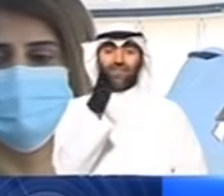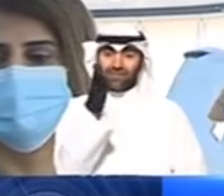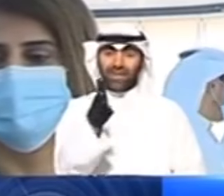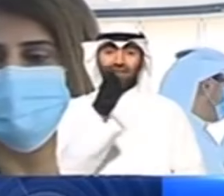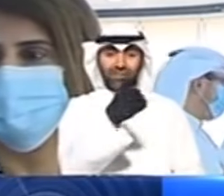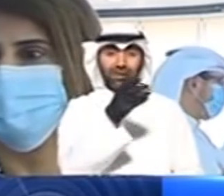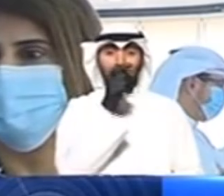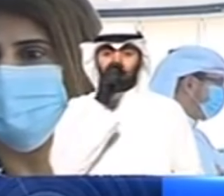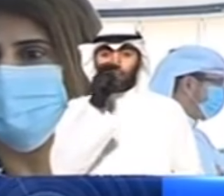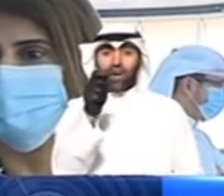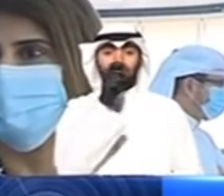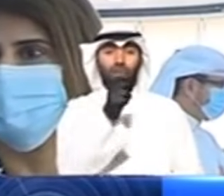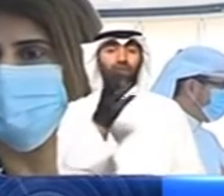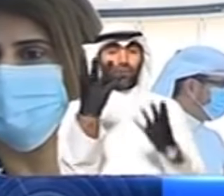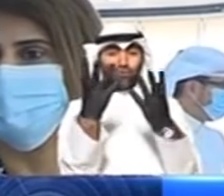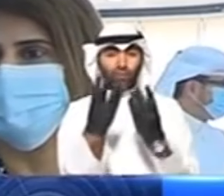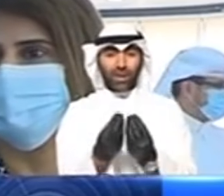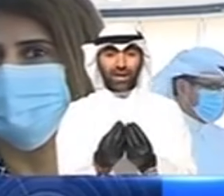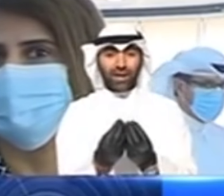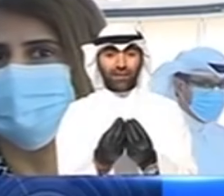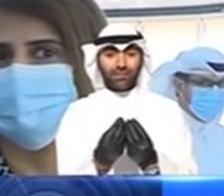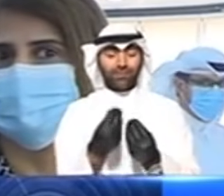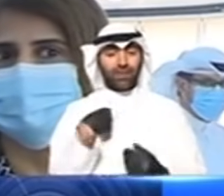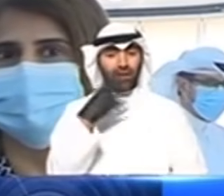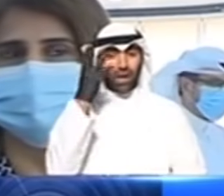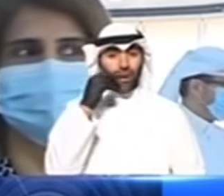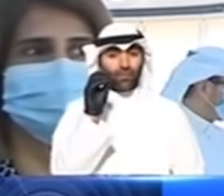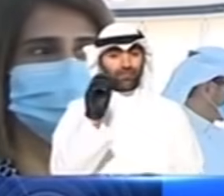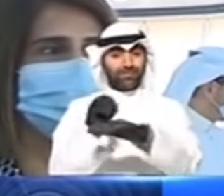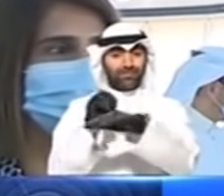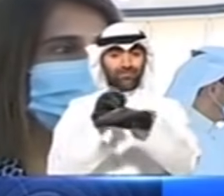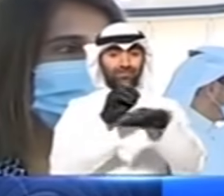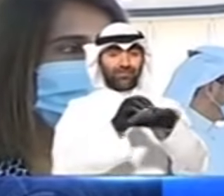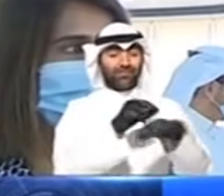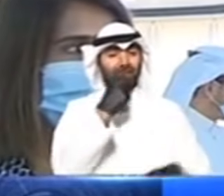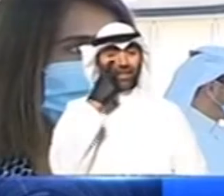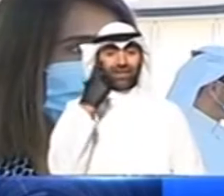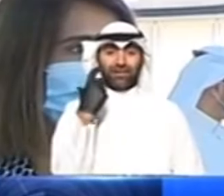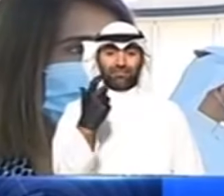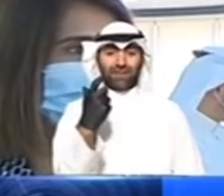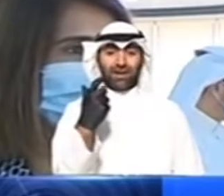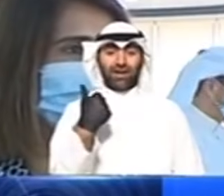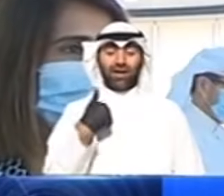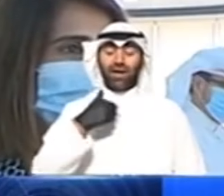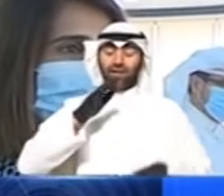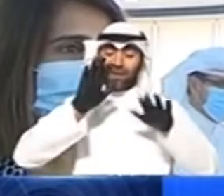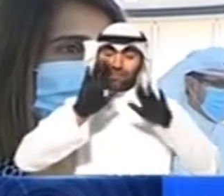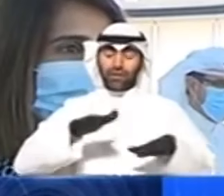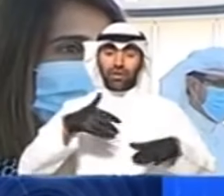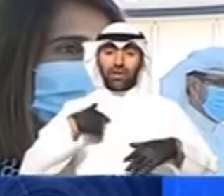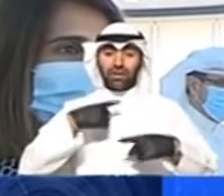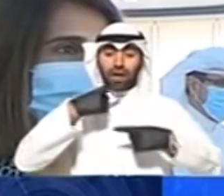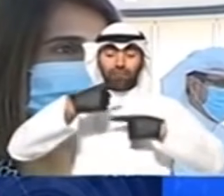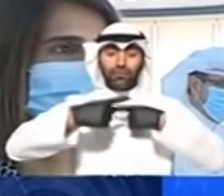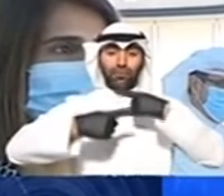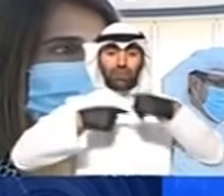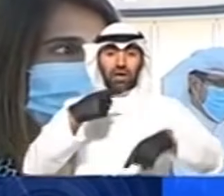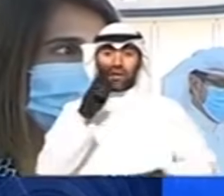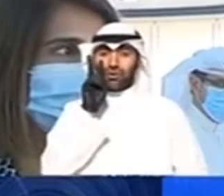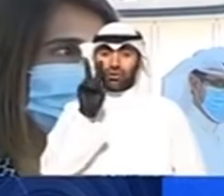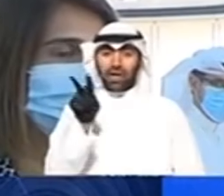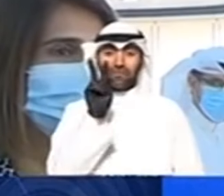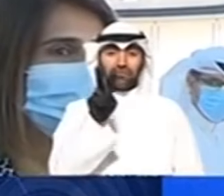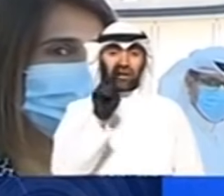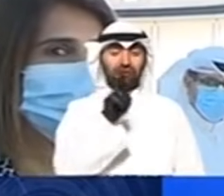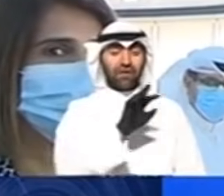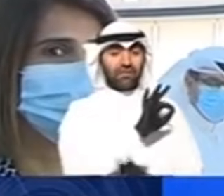وهذه يعني يجب أن لا تكون. والمتابعة اللي أنا قاعد أشوفها تحقق